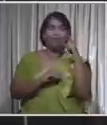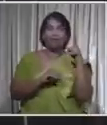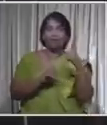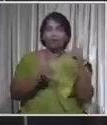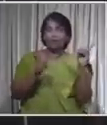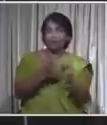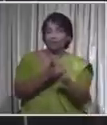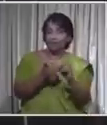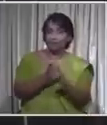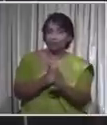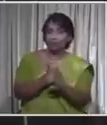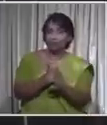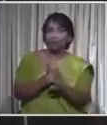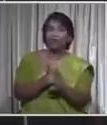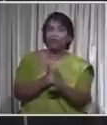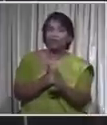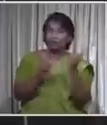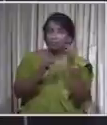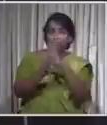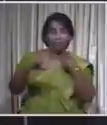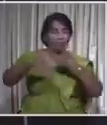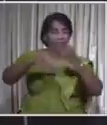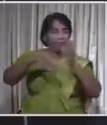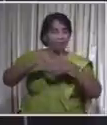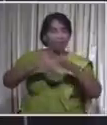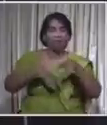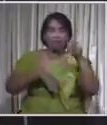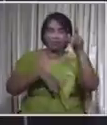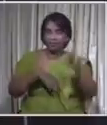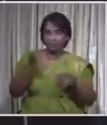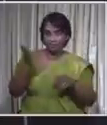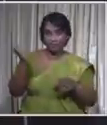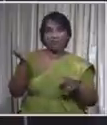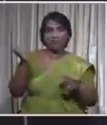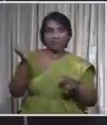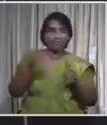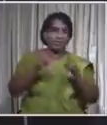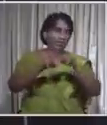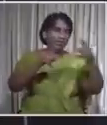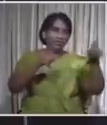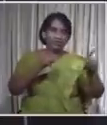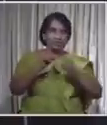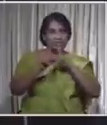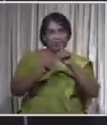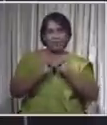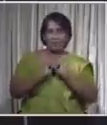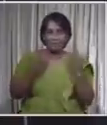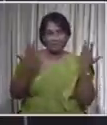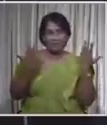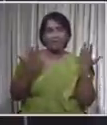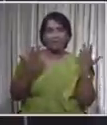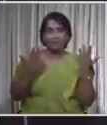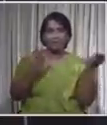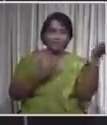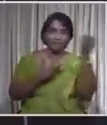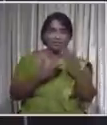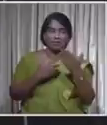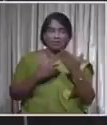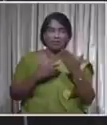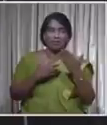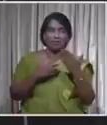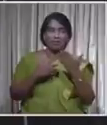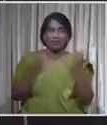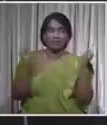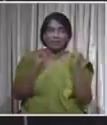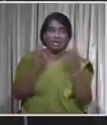යුද්ධෙට කෙලින්ම මූණ දීපු කියලා මියා අනිත් අය ගැන මම කතා කරන්නේ නැහැ අනිත් අය හිතේ සීරිලා